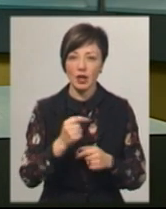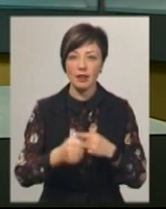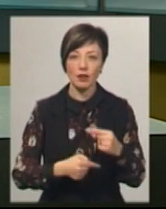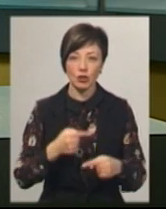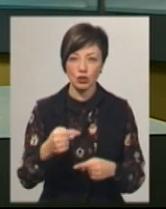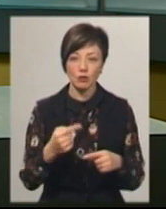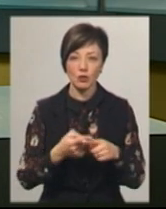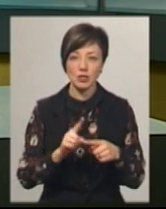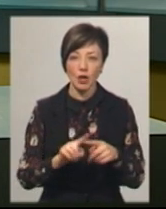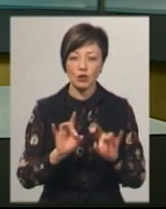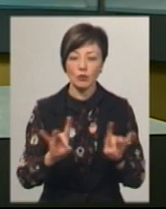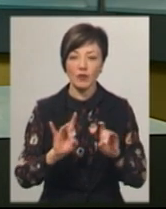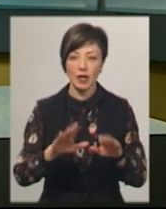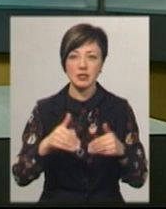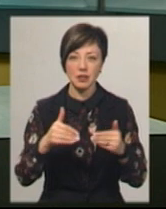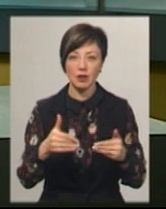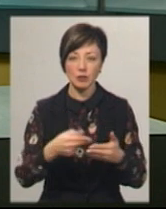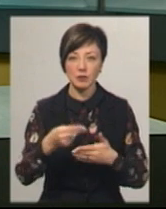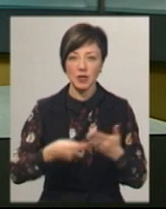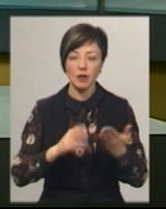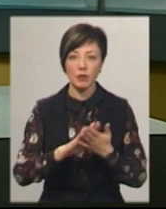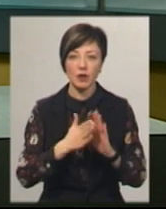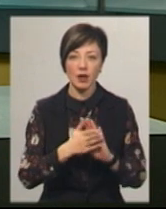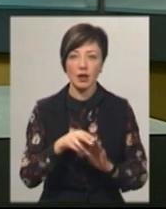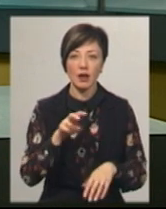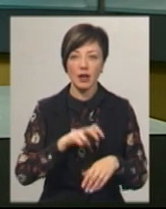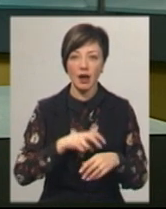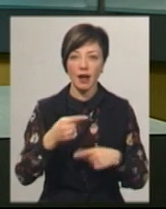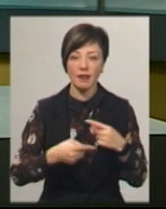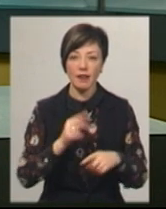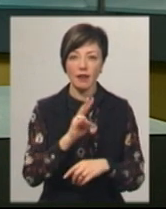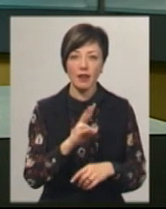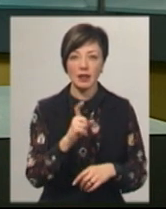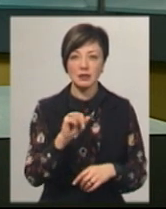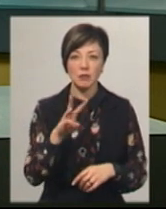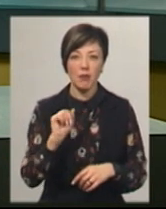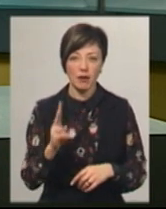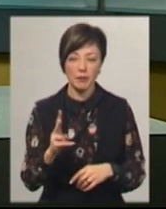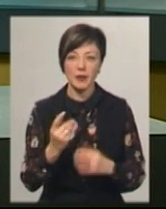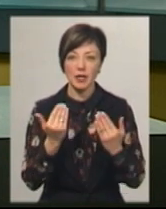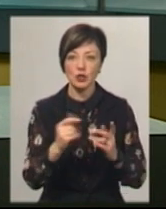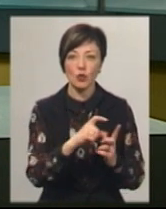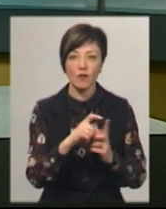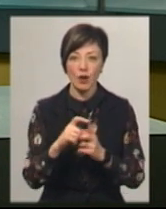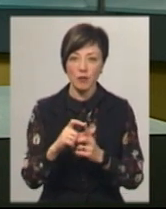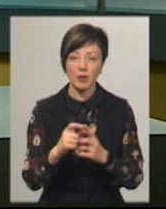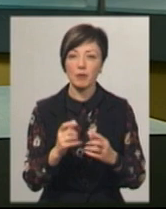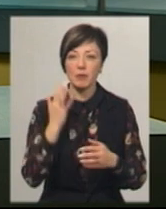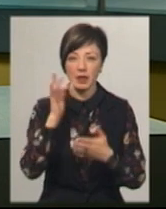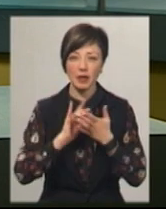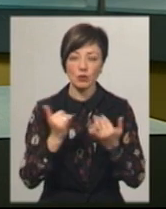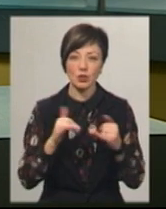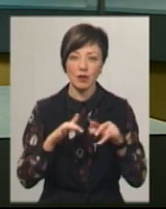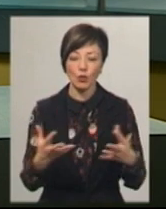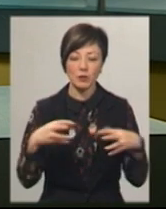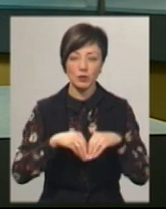генетичні. Про це розповіла ініціаторка підписання меморандуму, лікар-генетик Наталія Зимак-Закутня. За її словами, мета сьогоднішньої акції